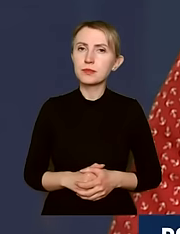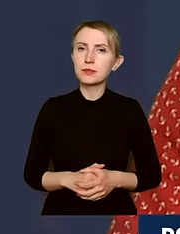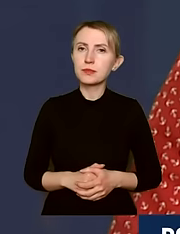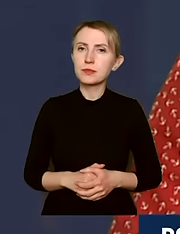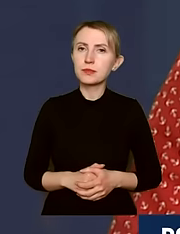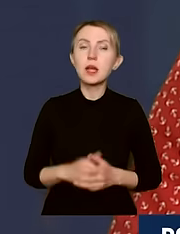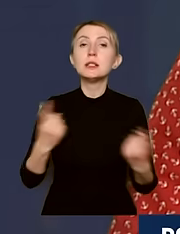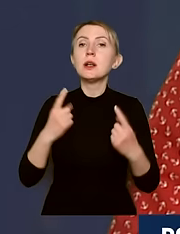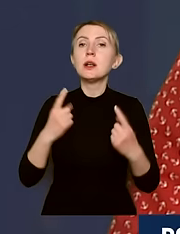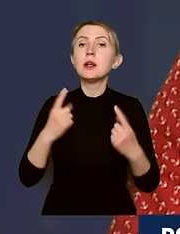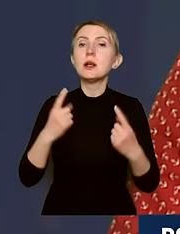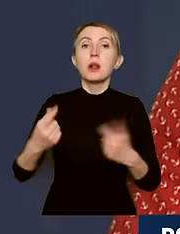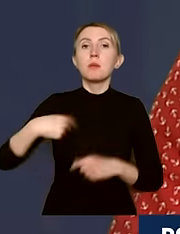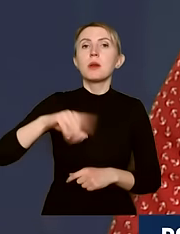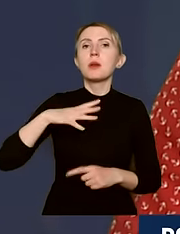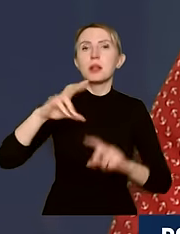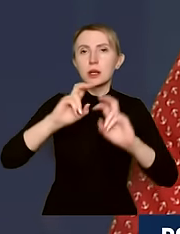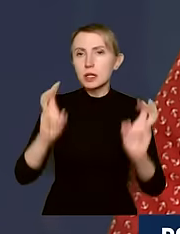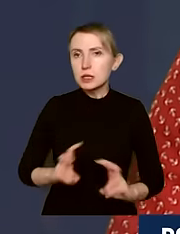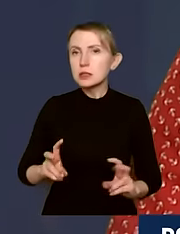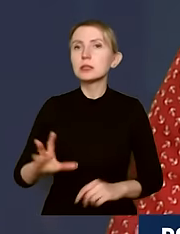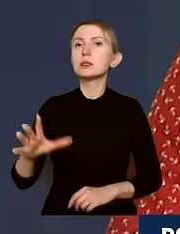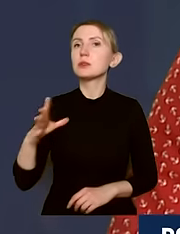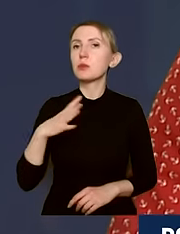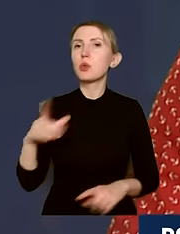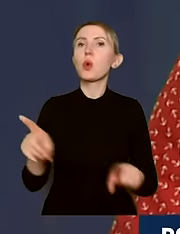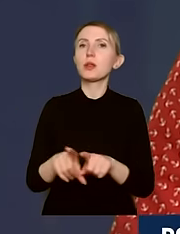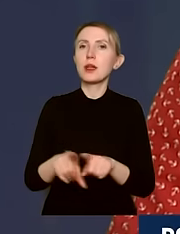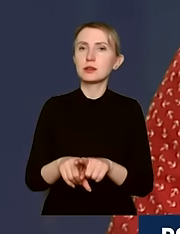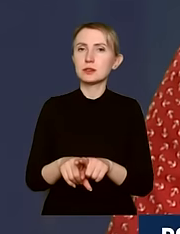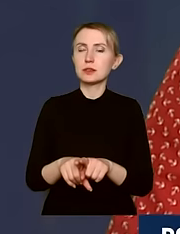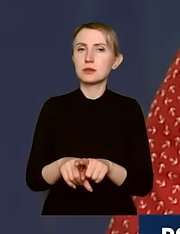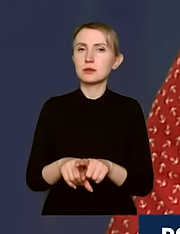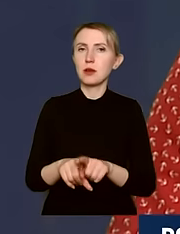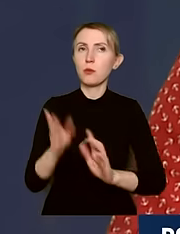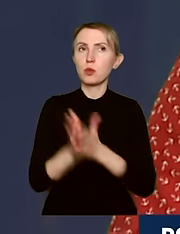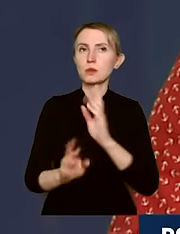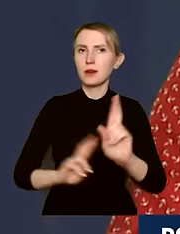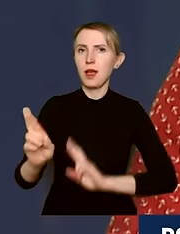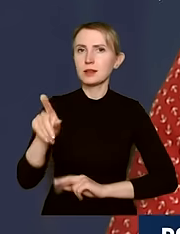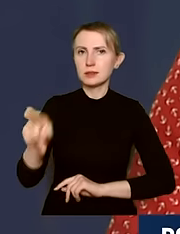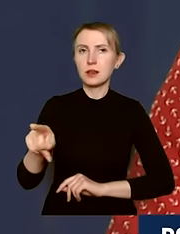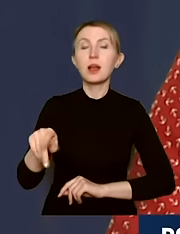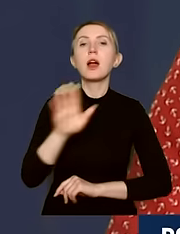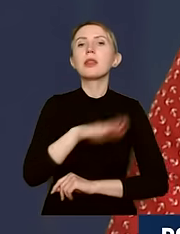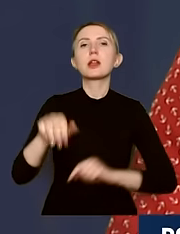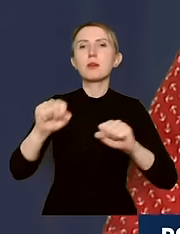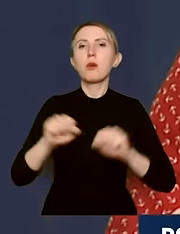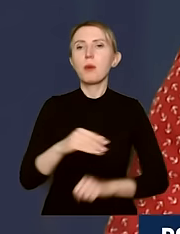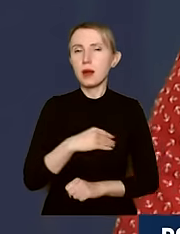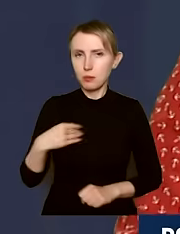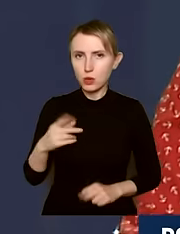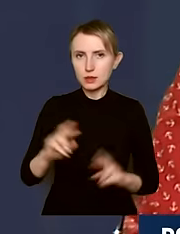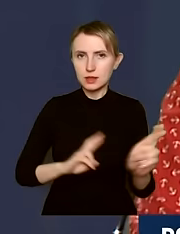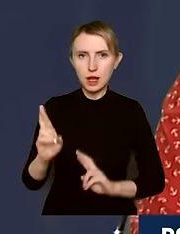sytuacji, w której mieliśmy kryzys i była też taka jednoznaczna reakcja ze strony Narodowego Banku Polskiego